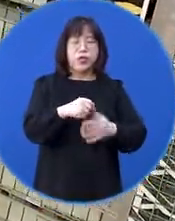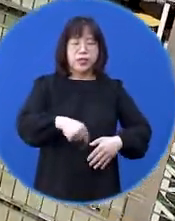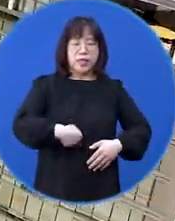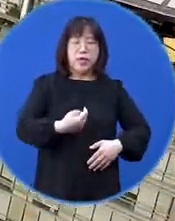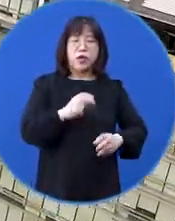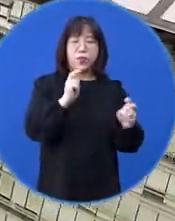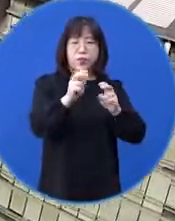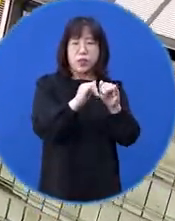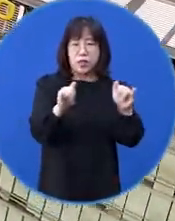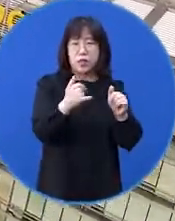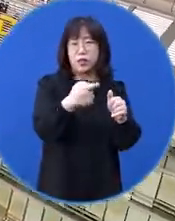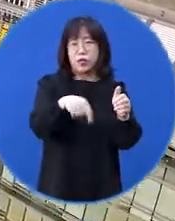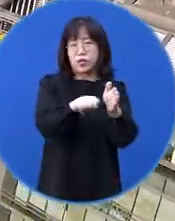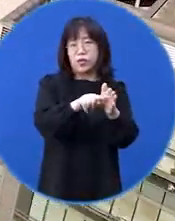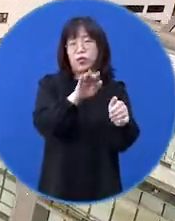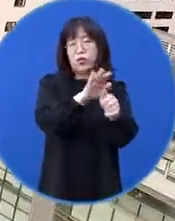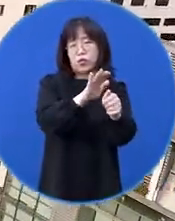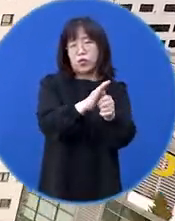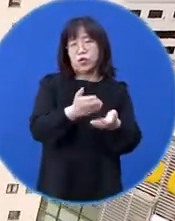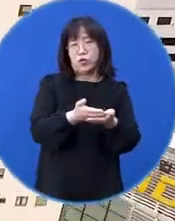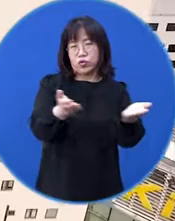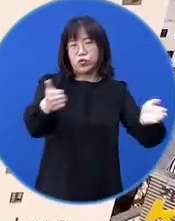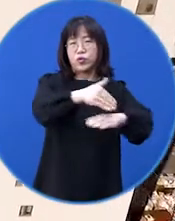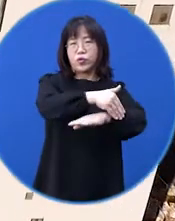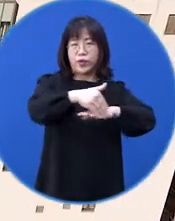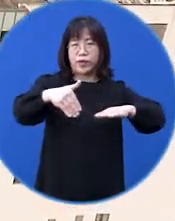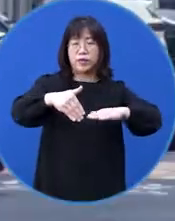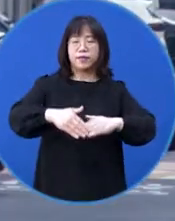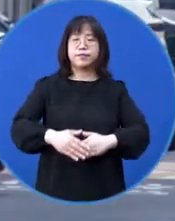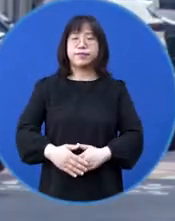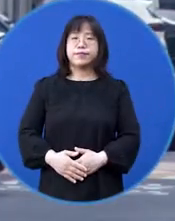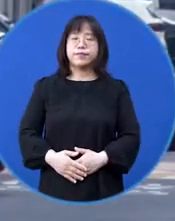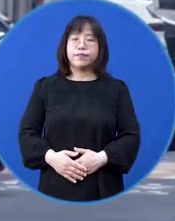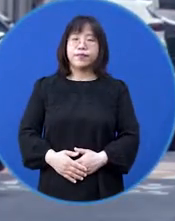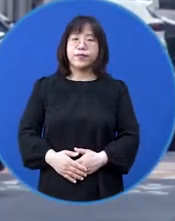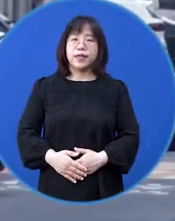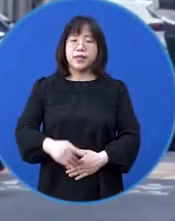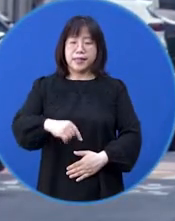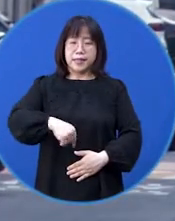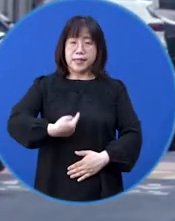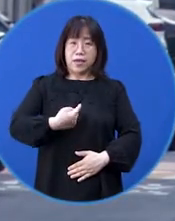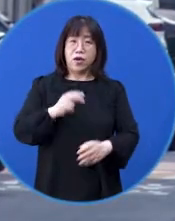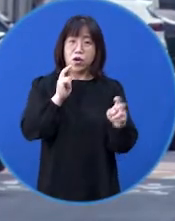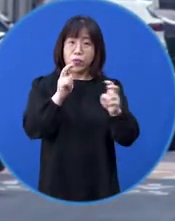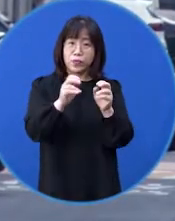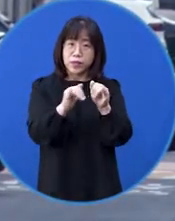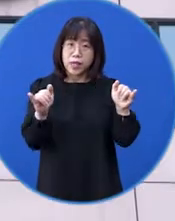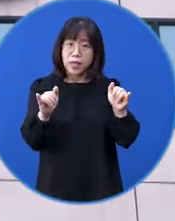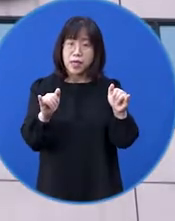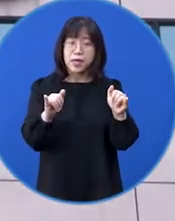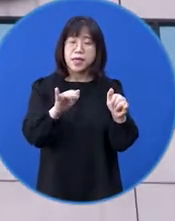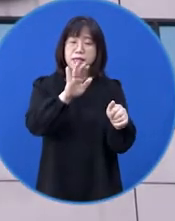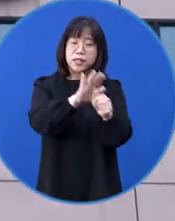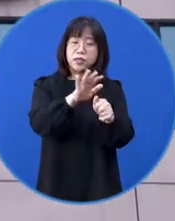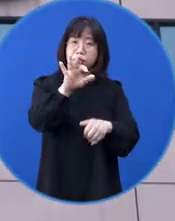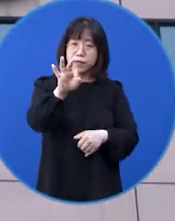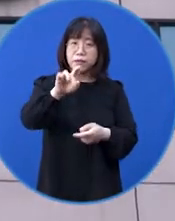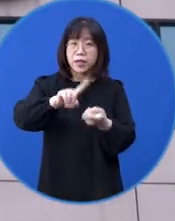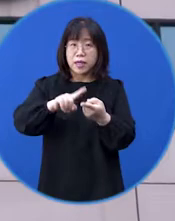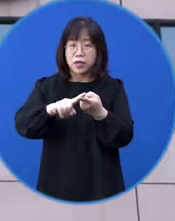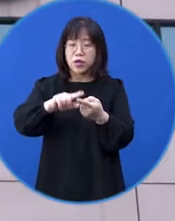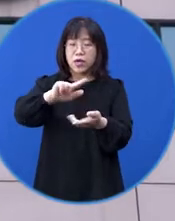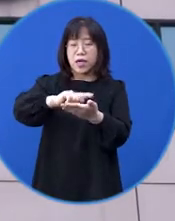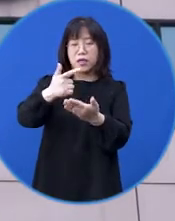확보했으며 최소 강서구에 15,000여 개의 사업장을 지원할 수 있을 것으로 예상하고 있습니다. 자영업자